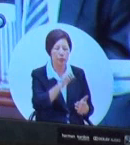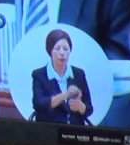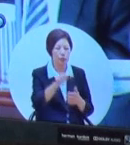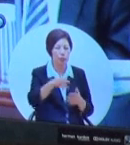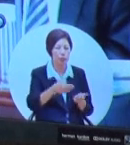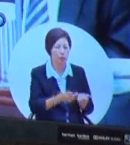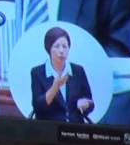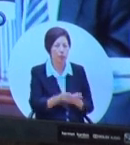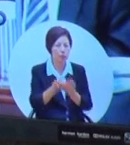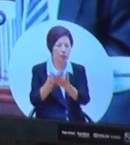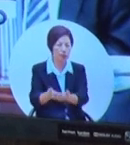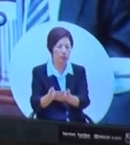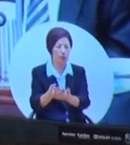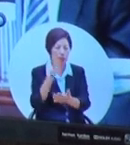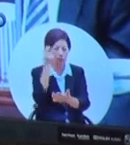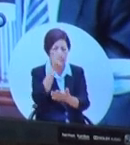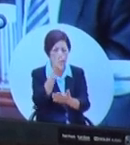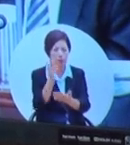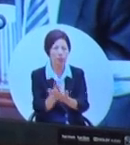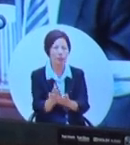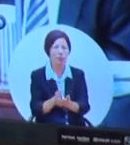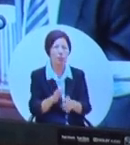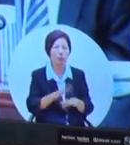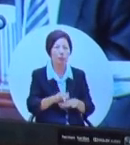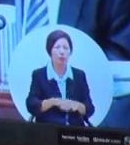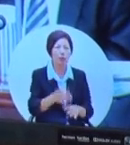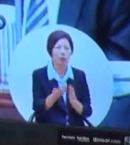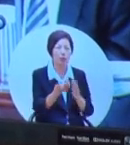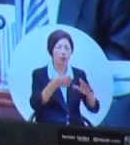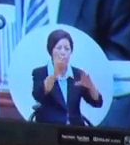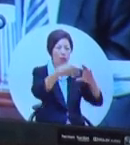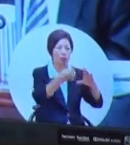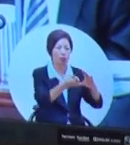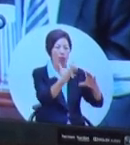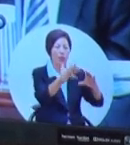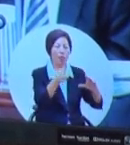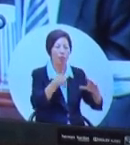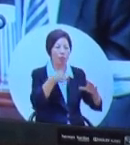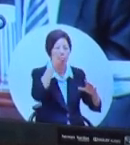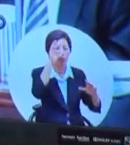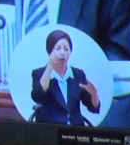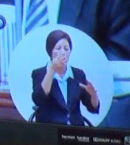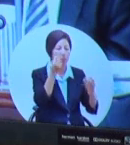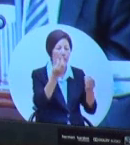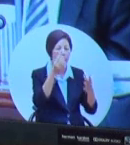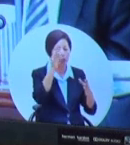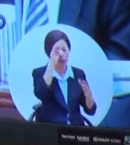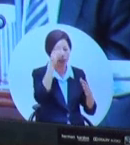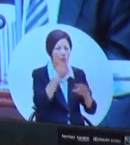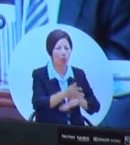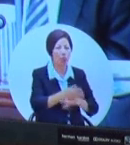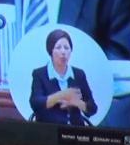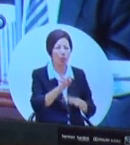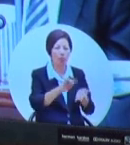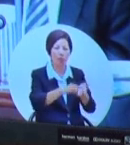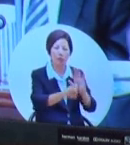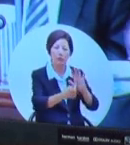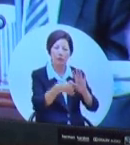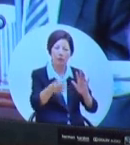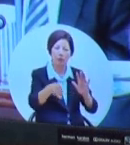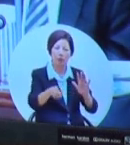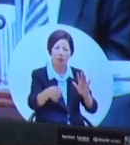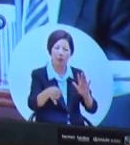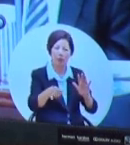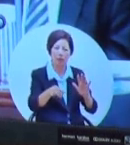刚刚放的片子，过去我没有看过，我没想到他们的表现中间会这么粗俗